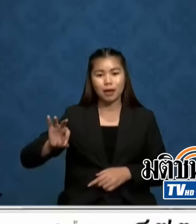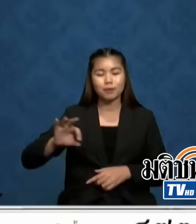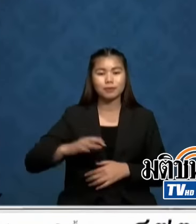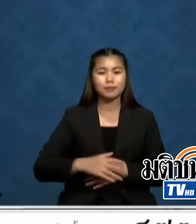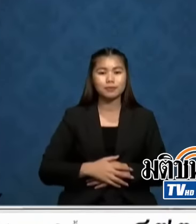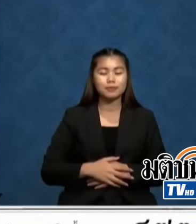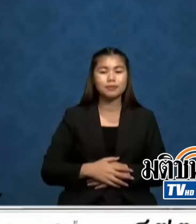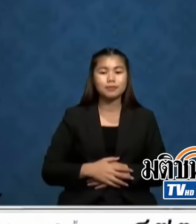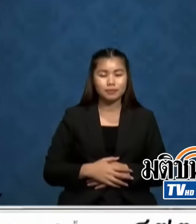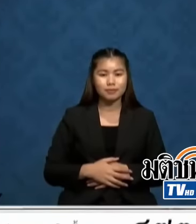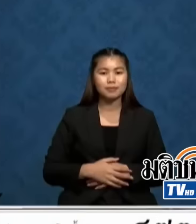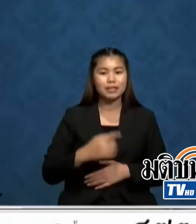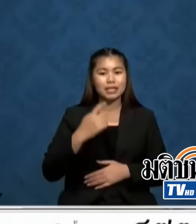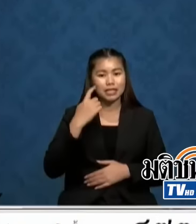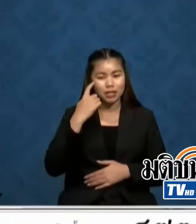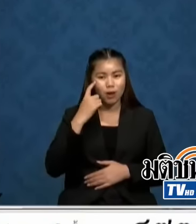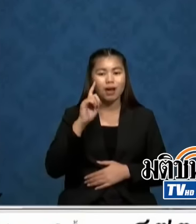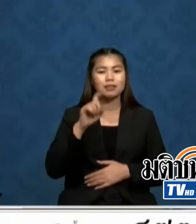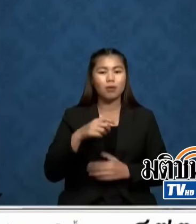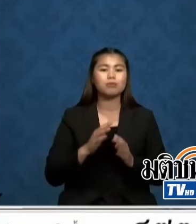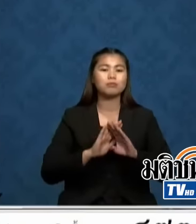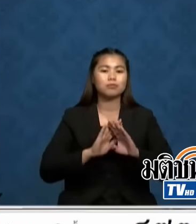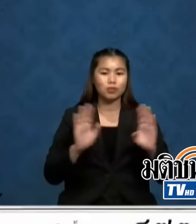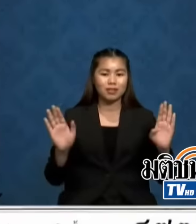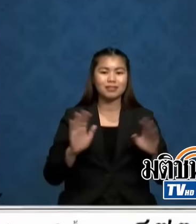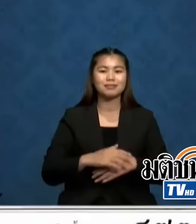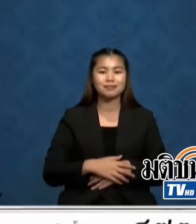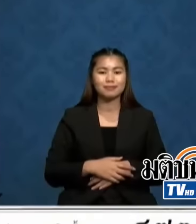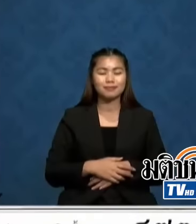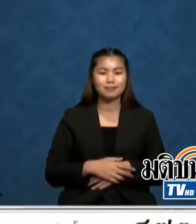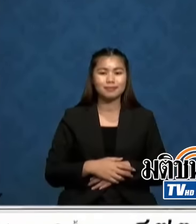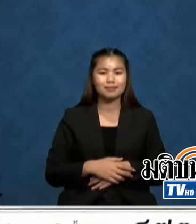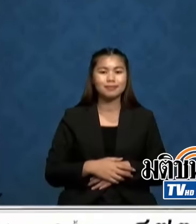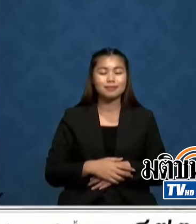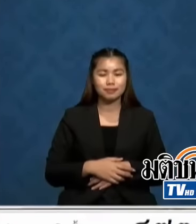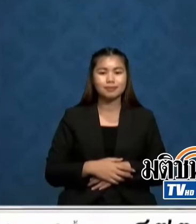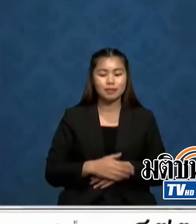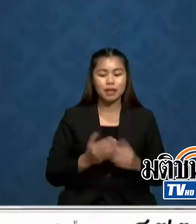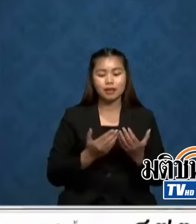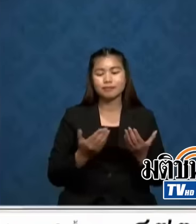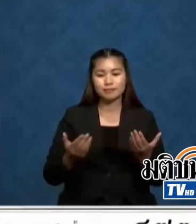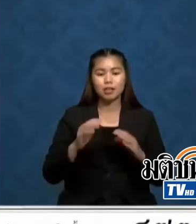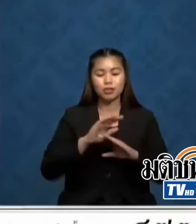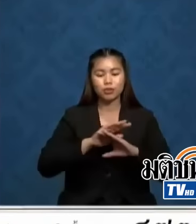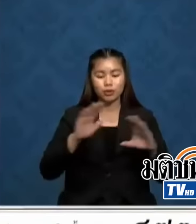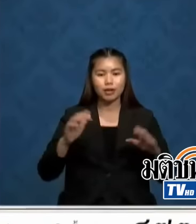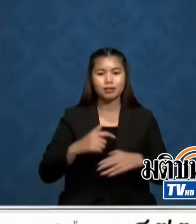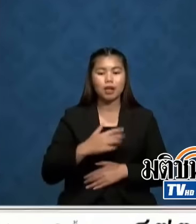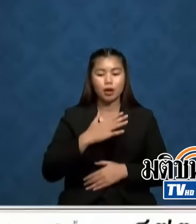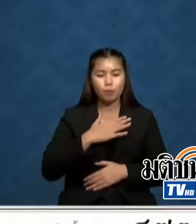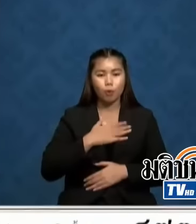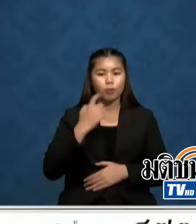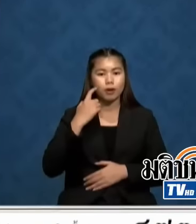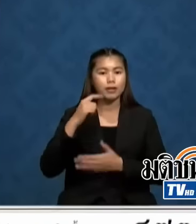57/29สมควรที่จะมีการยกเลิกคำสั่งนะครับจึงได้มีการยื่น